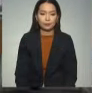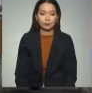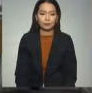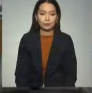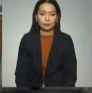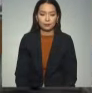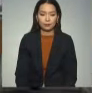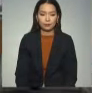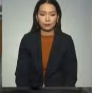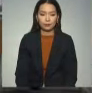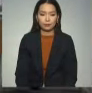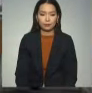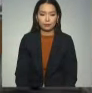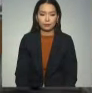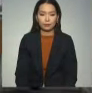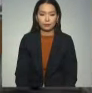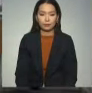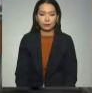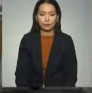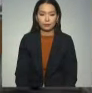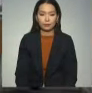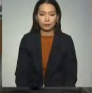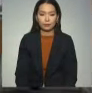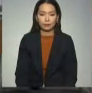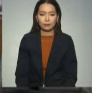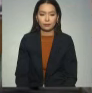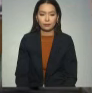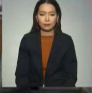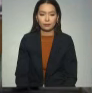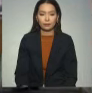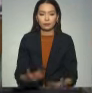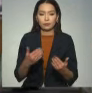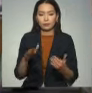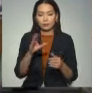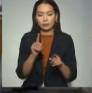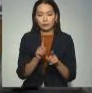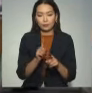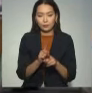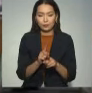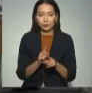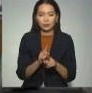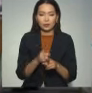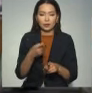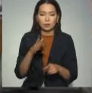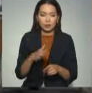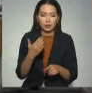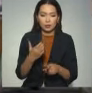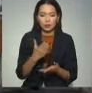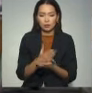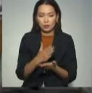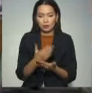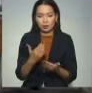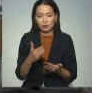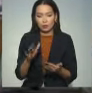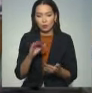Казахстан уже пора самому браться за дело, раз мы занимаем 2-е место по запасам и 1-е место занимаем по продаже